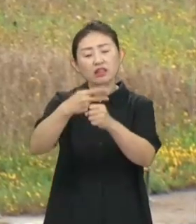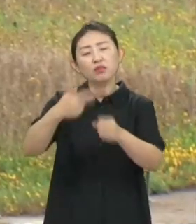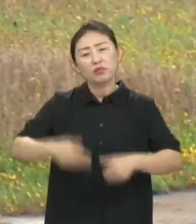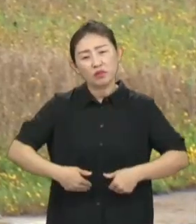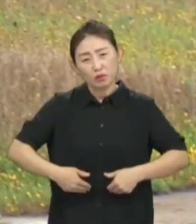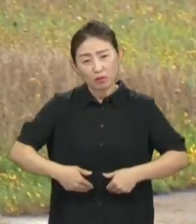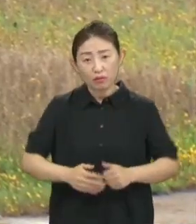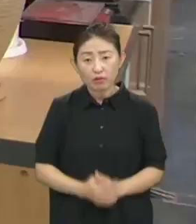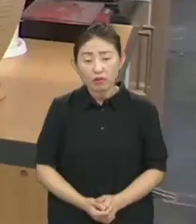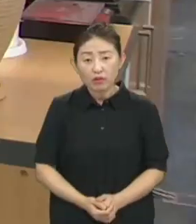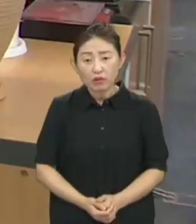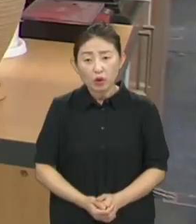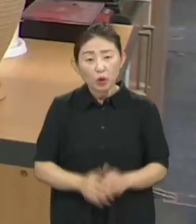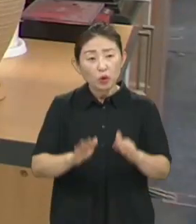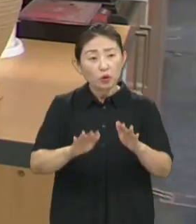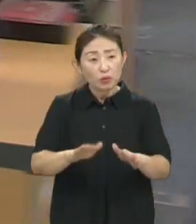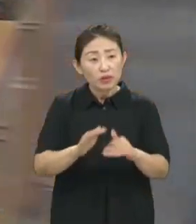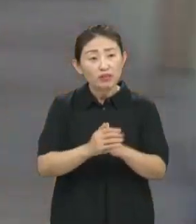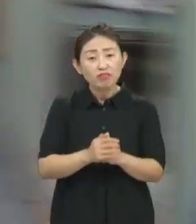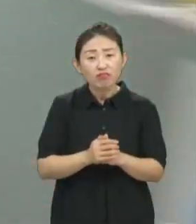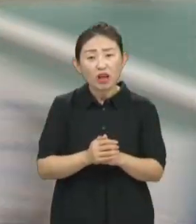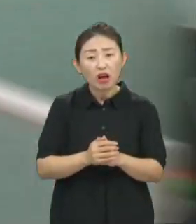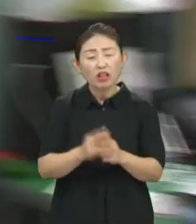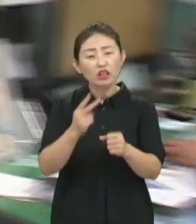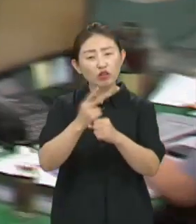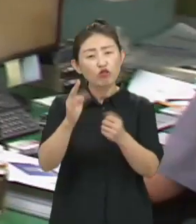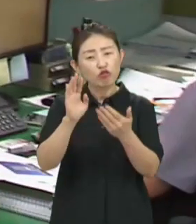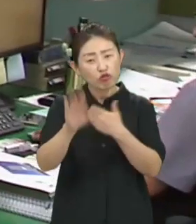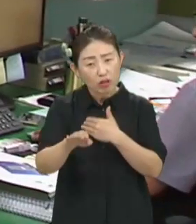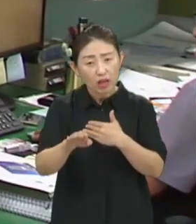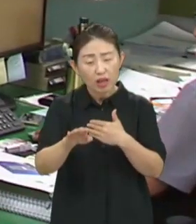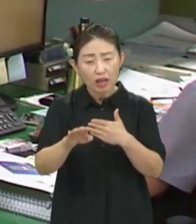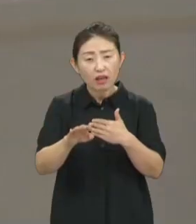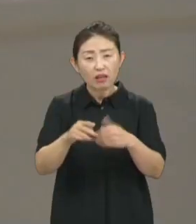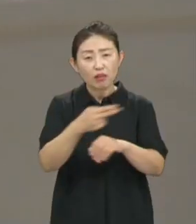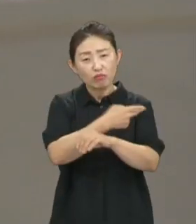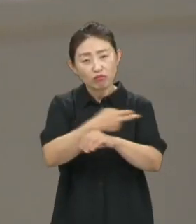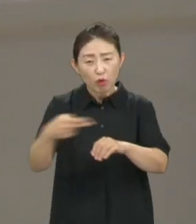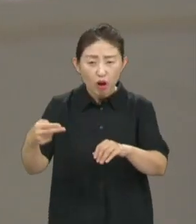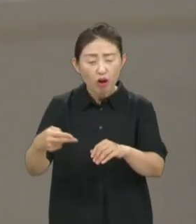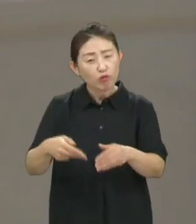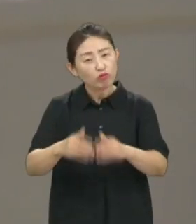보여 민선기 임기내 물장 완공은 어려울 것으로 보입니다